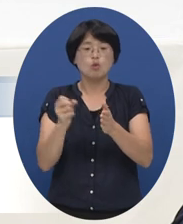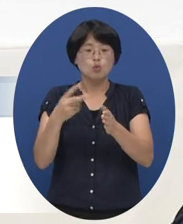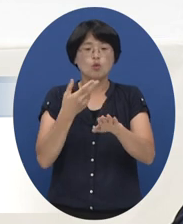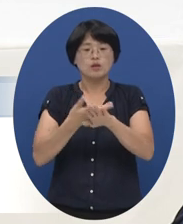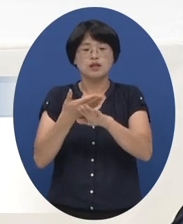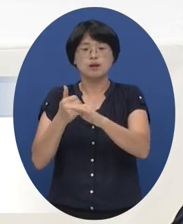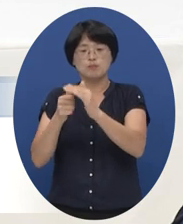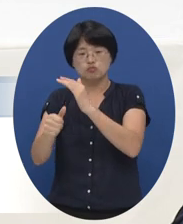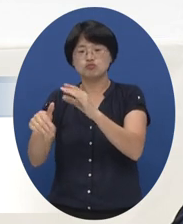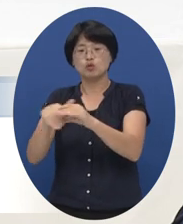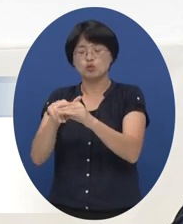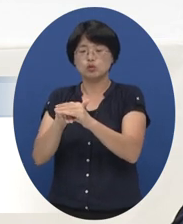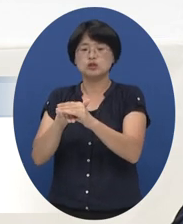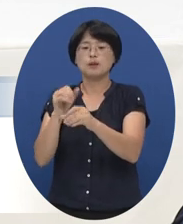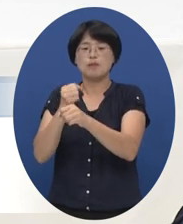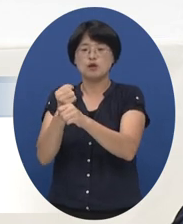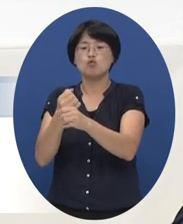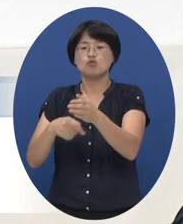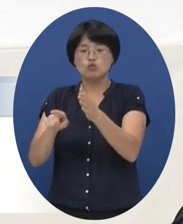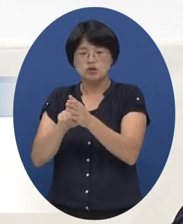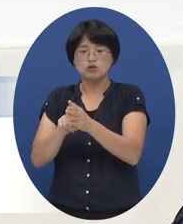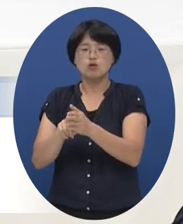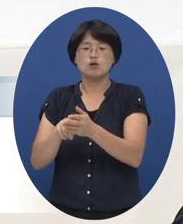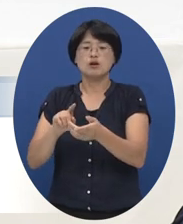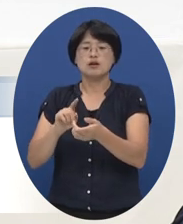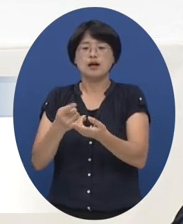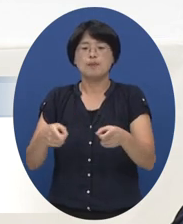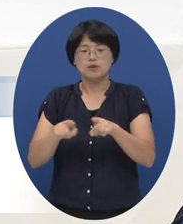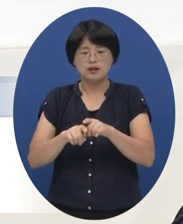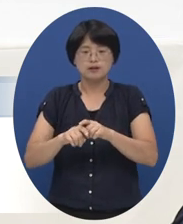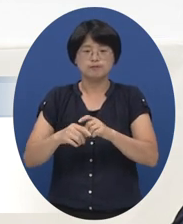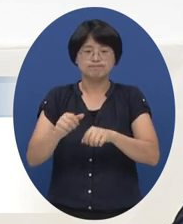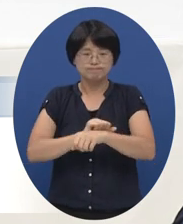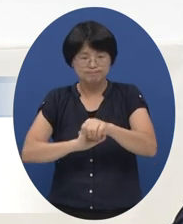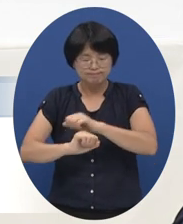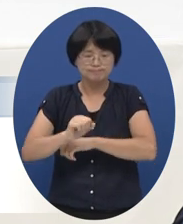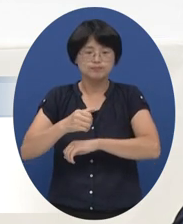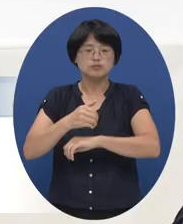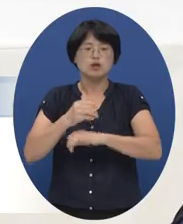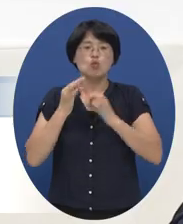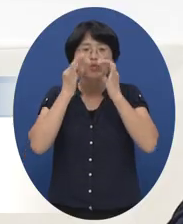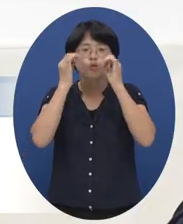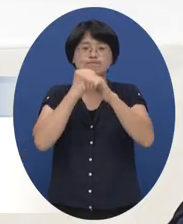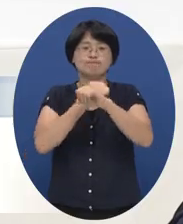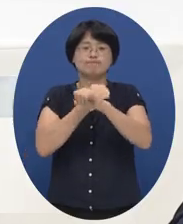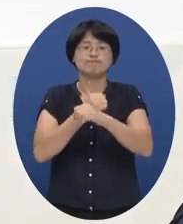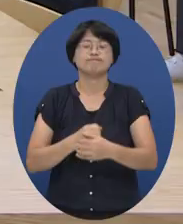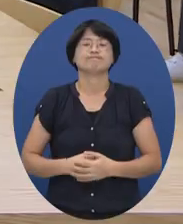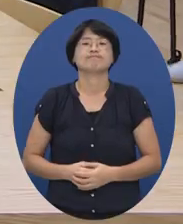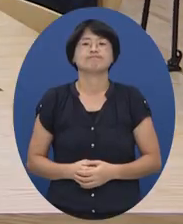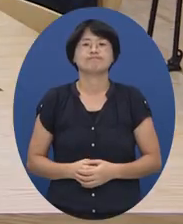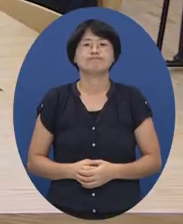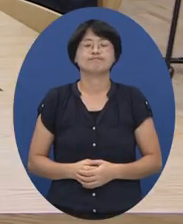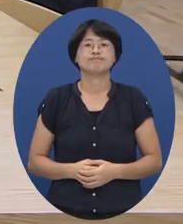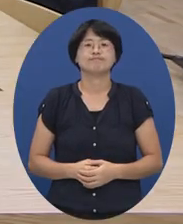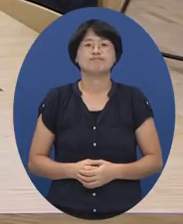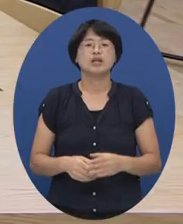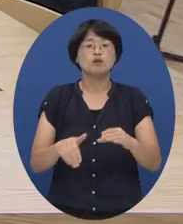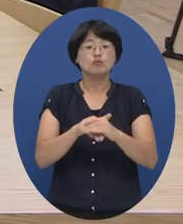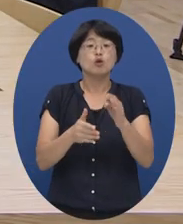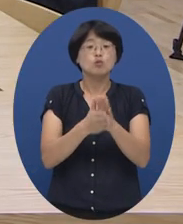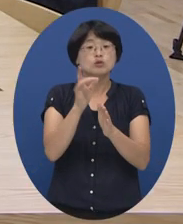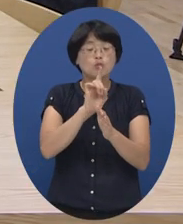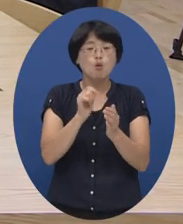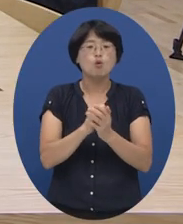또다시 대표적인 문화도시가 될수 있도록 함께 협력하고 또 노력해 가겠습니다.